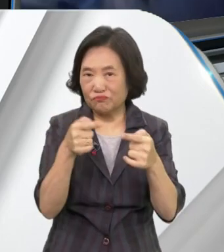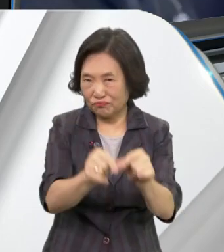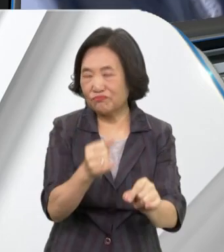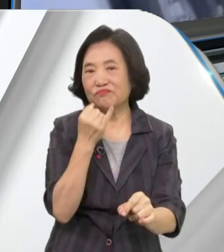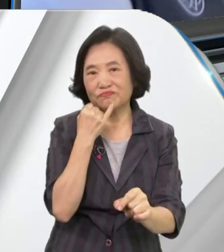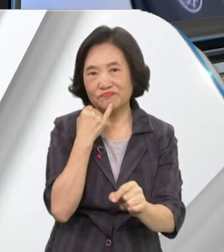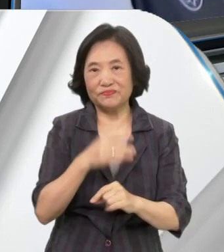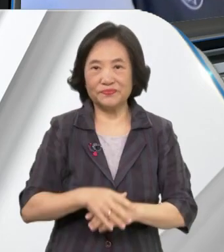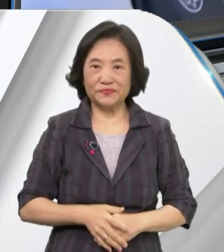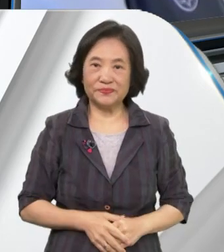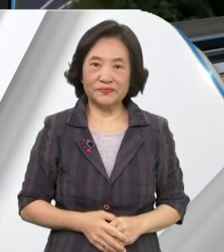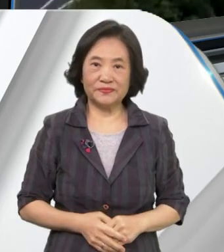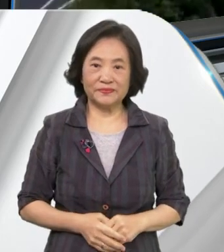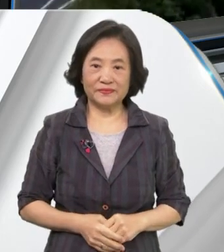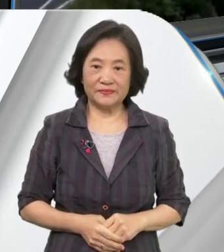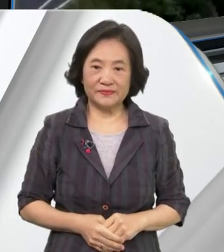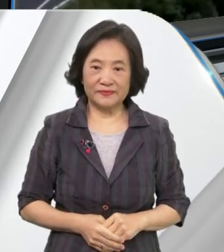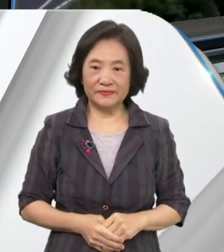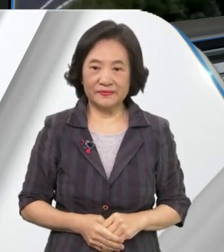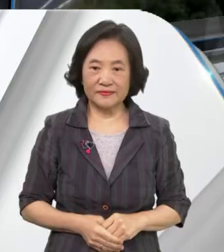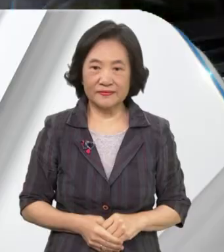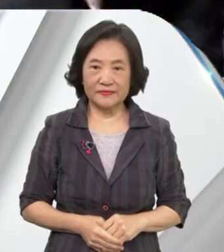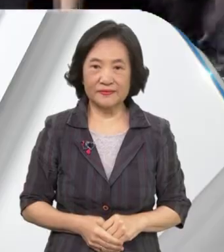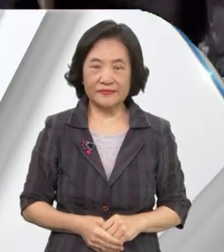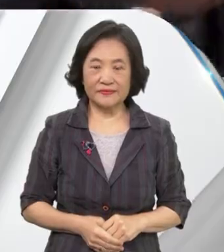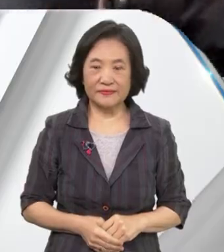顺条台路切差的问题。